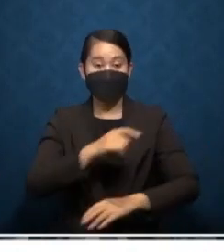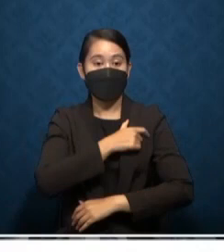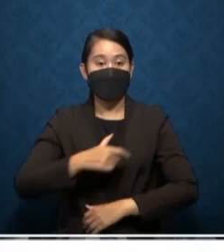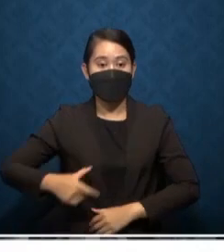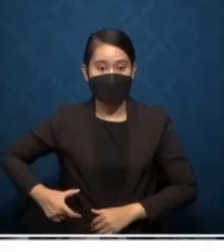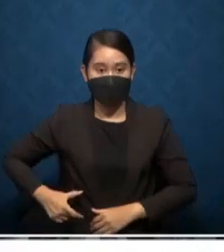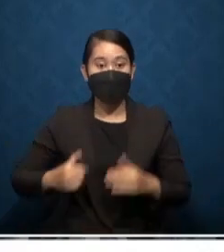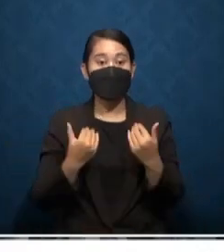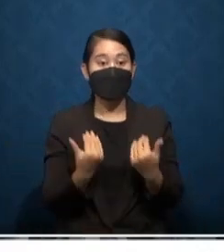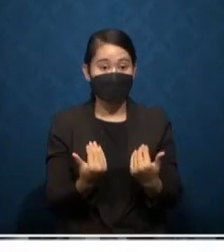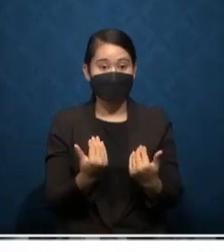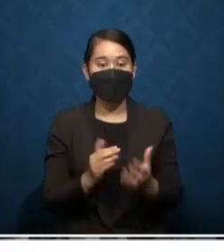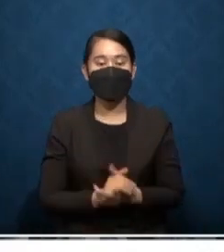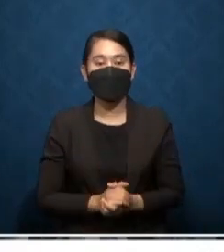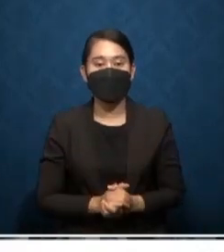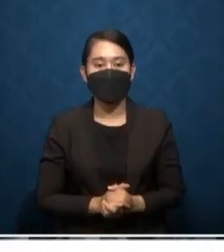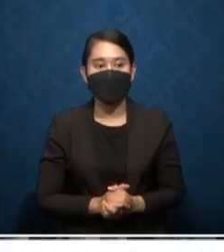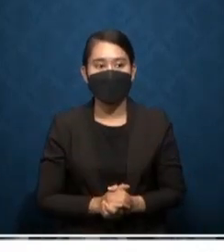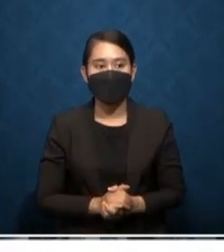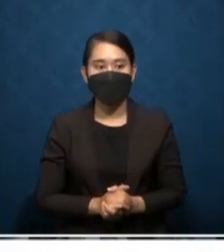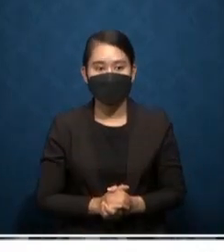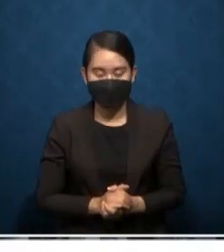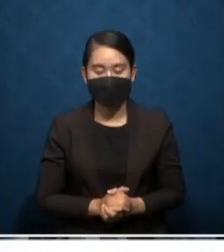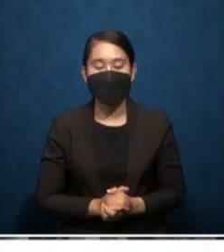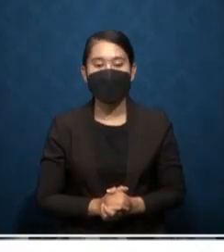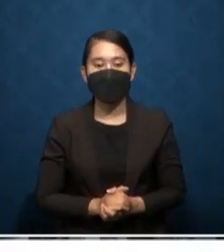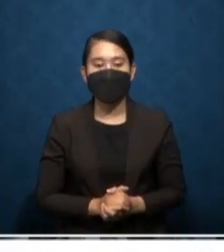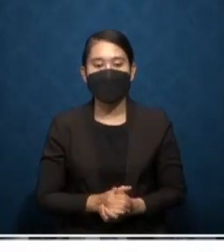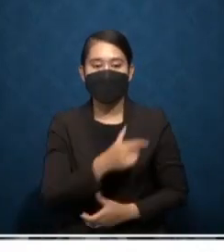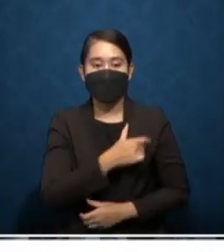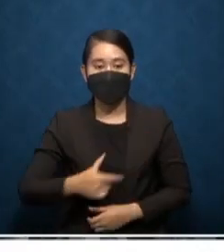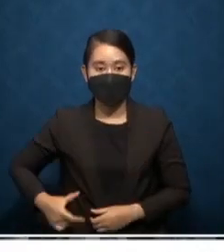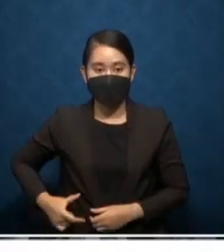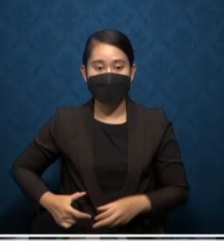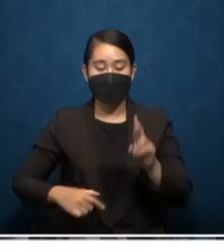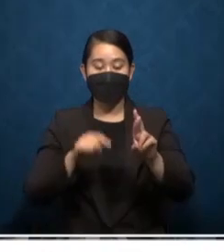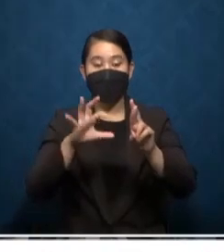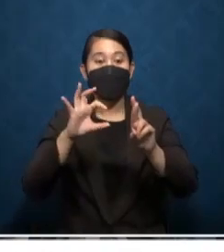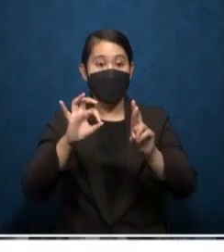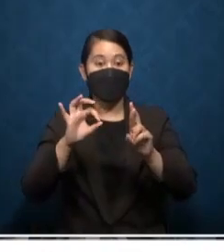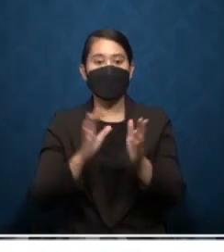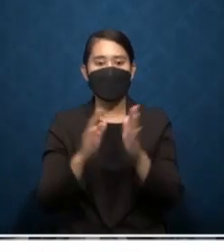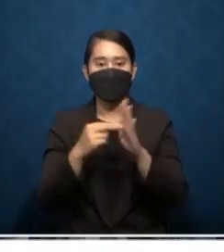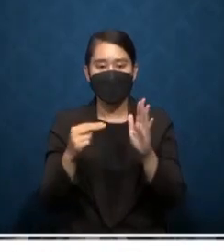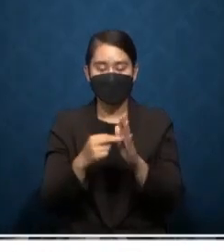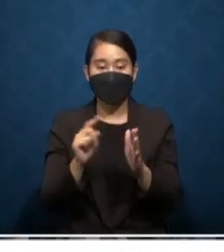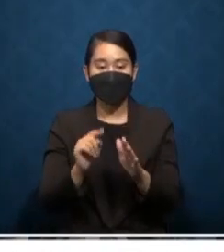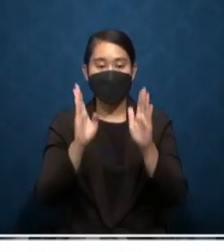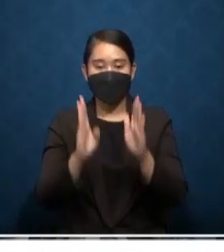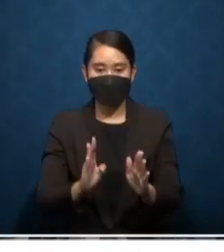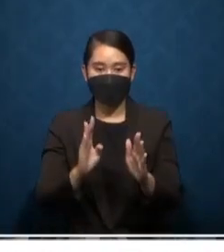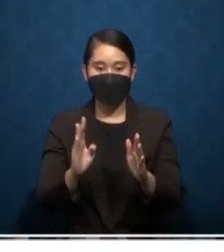รสการปัชบัญ้forder 9 จำนวนนักโทษได้จำนวหนึ่ง